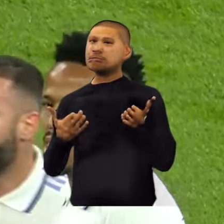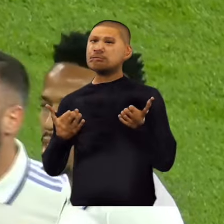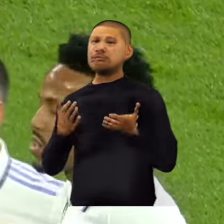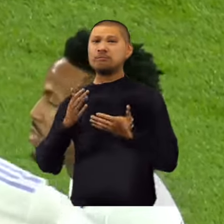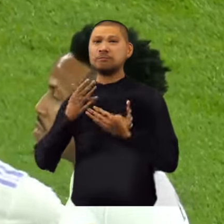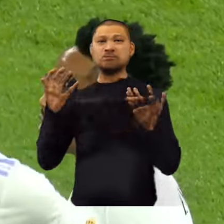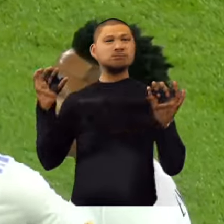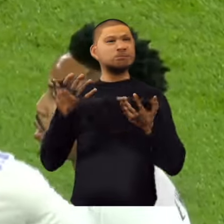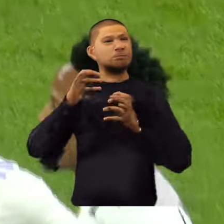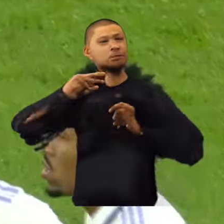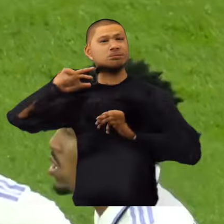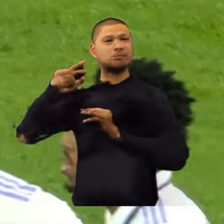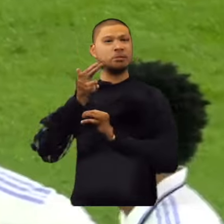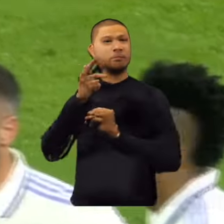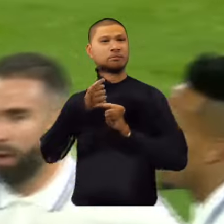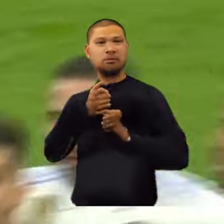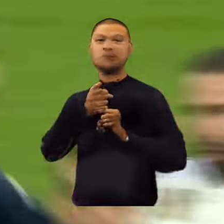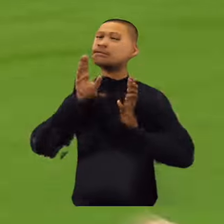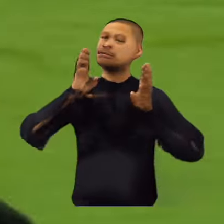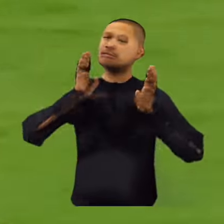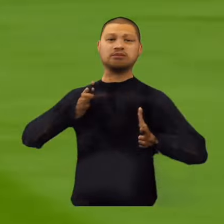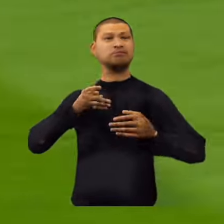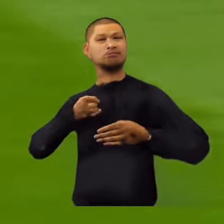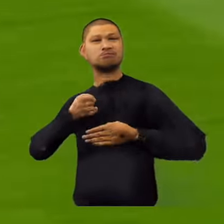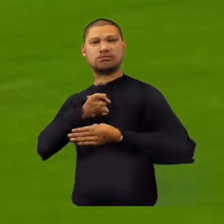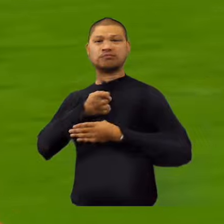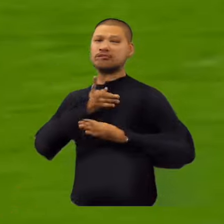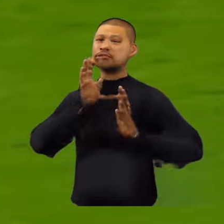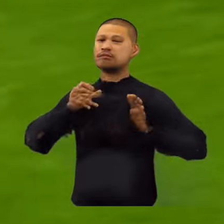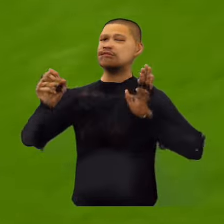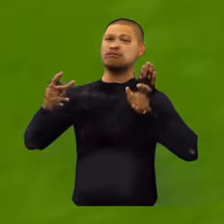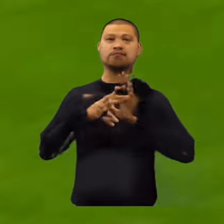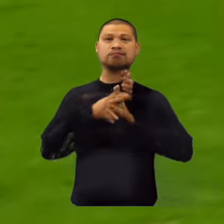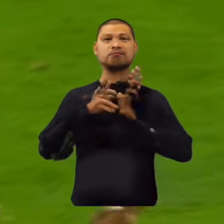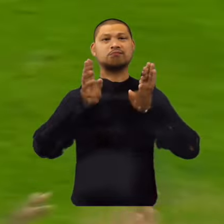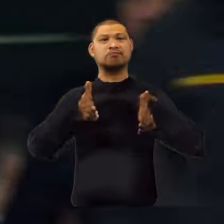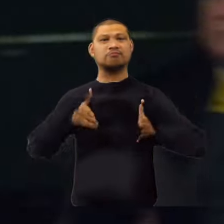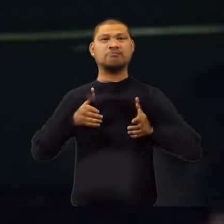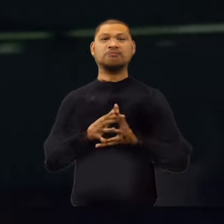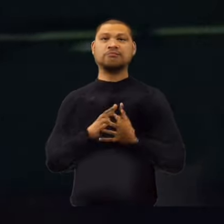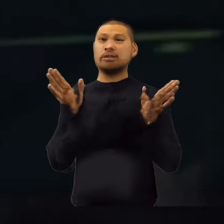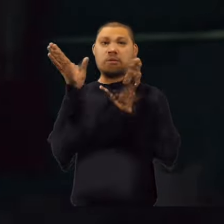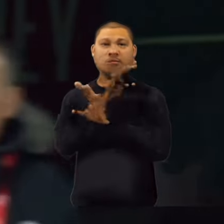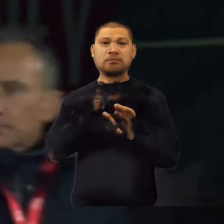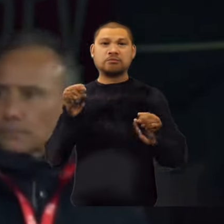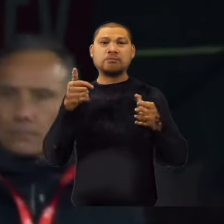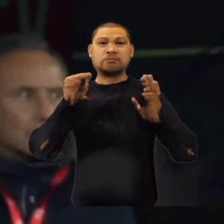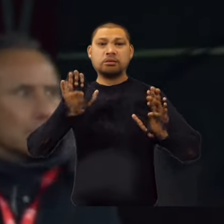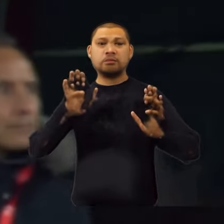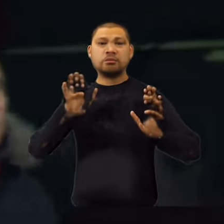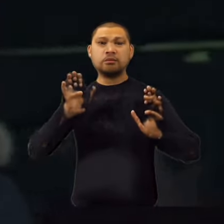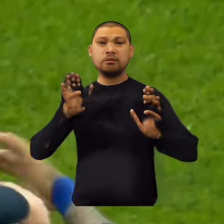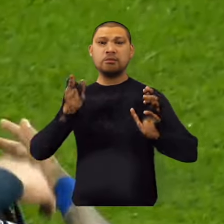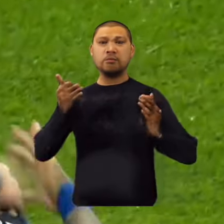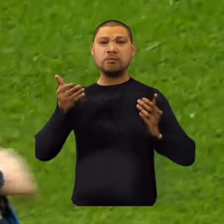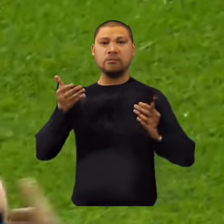par ce troisième but de la saison pour Franck Kessié? Ouais, il y a but. Oui. Il est validé, ce but de Franck Kessié. Incroyable, mais par